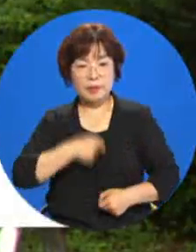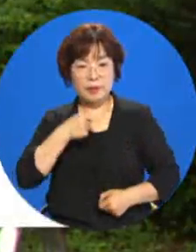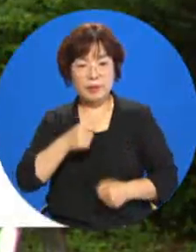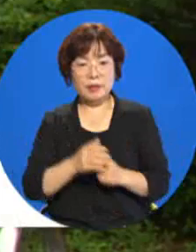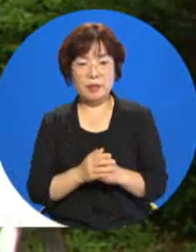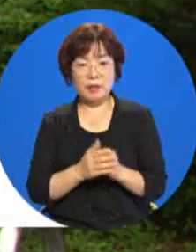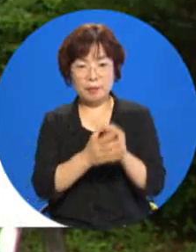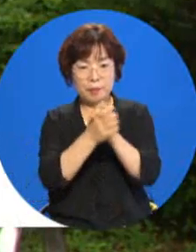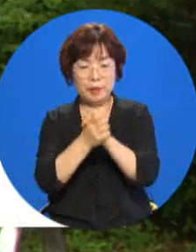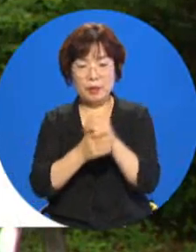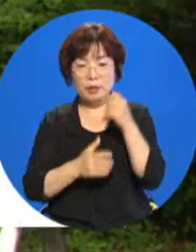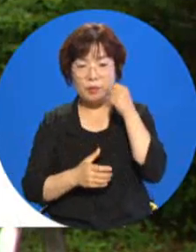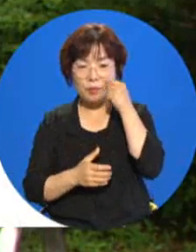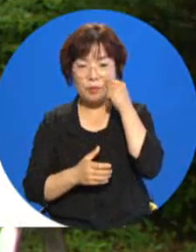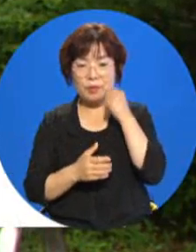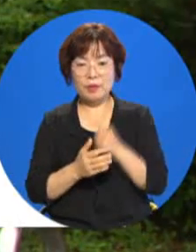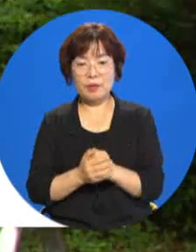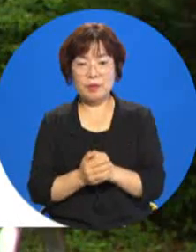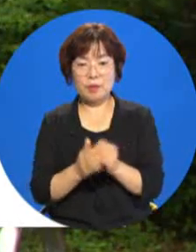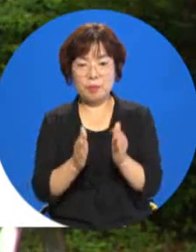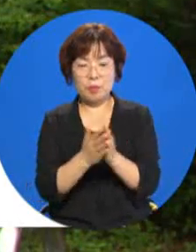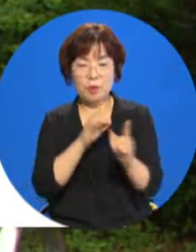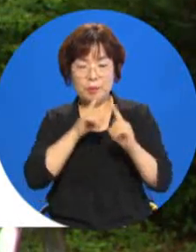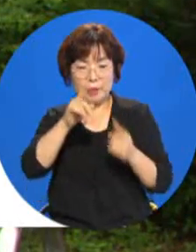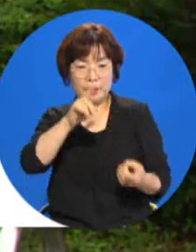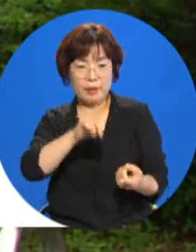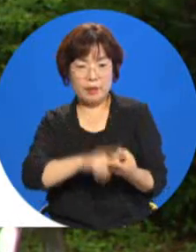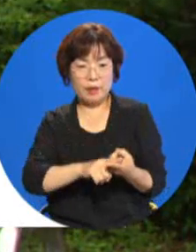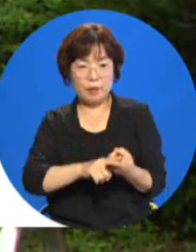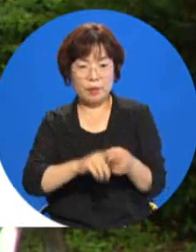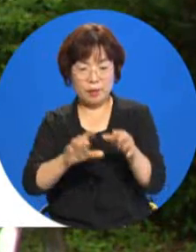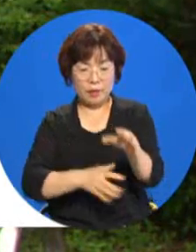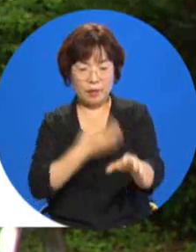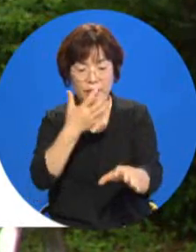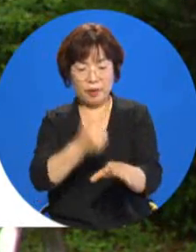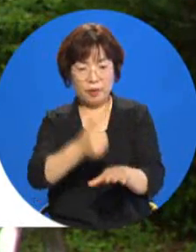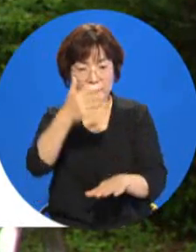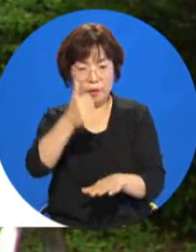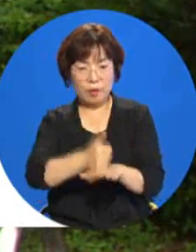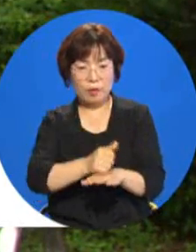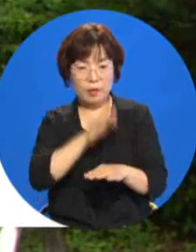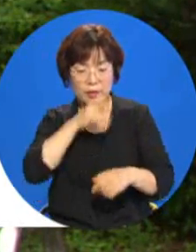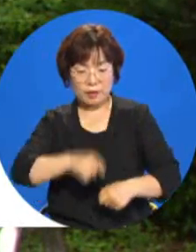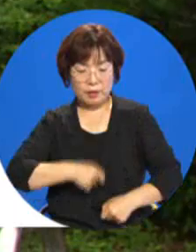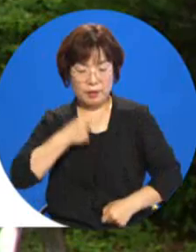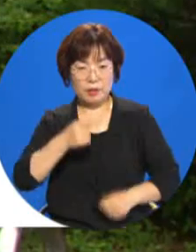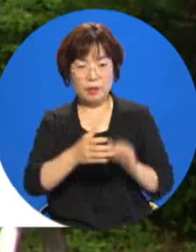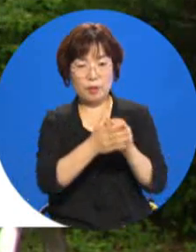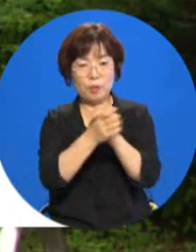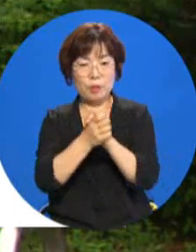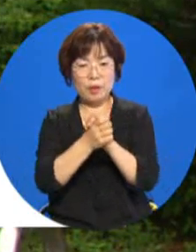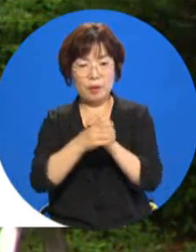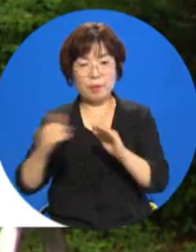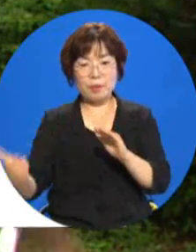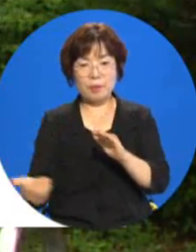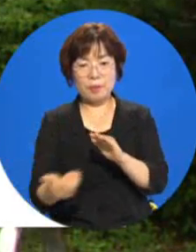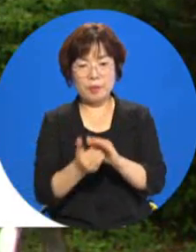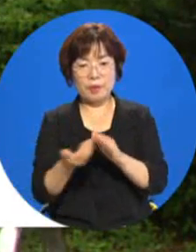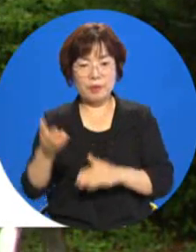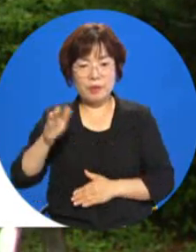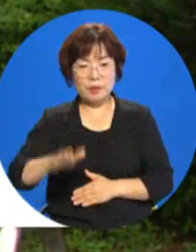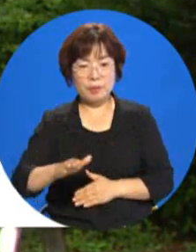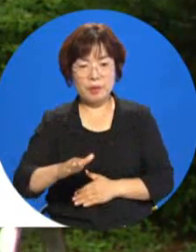실질적으로는 하나 되지를 못하고 있습니다. 그것은 본인이 말했던 것처럼 개혁을 통한 진정한